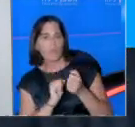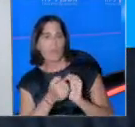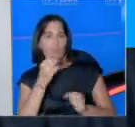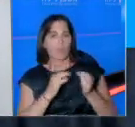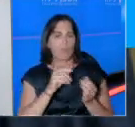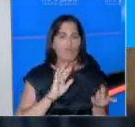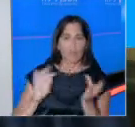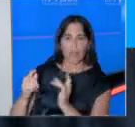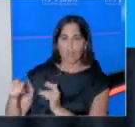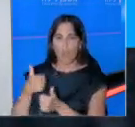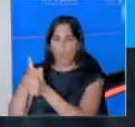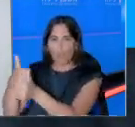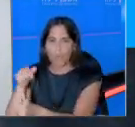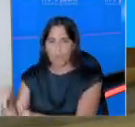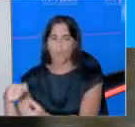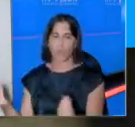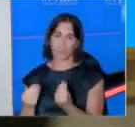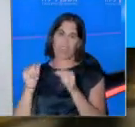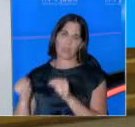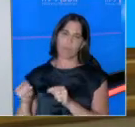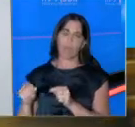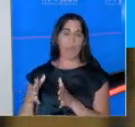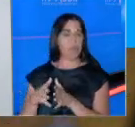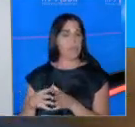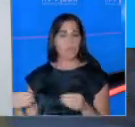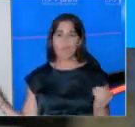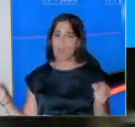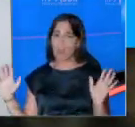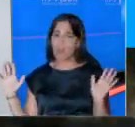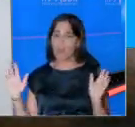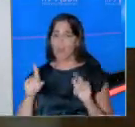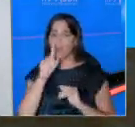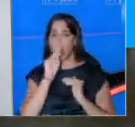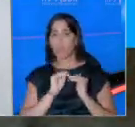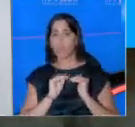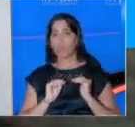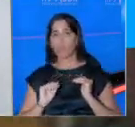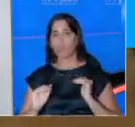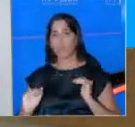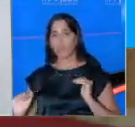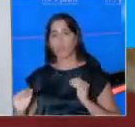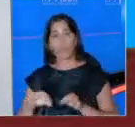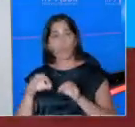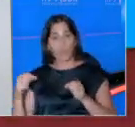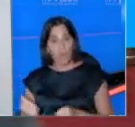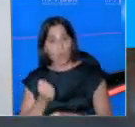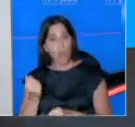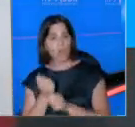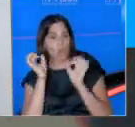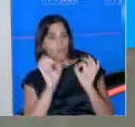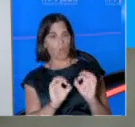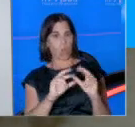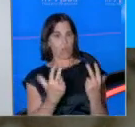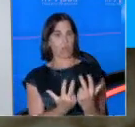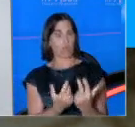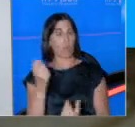נגדו, מנסים לרדוף אותו, כל הדבר הזה פתאום הולך לעבדון, יהיה איזשהו שקט בציבור, ויתחילו לעבוד למען הציבור, אני משער